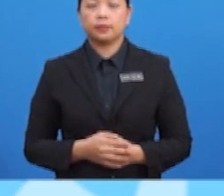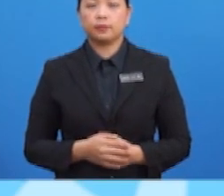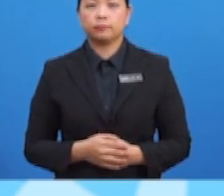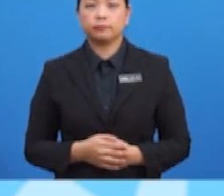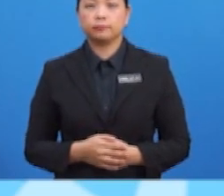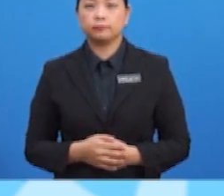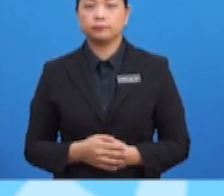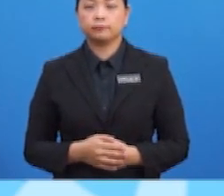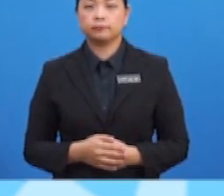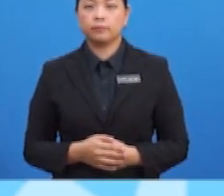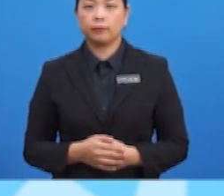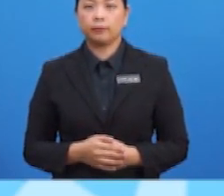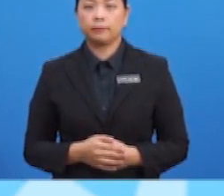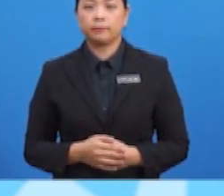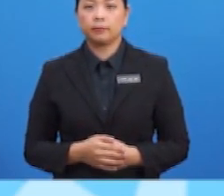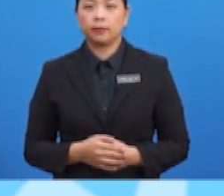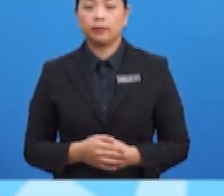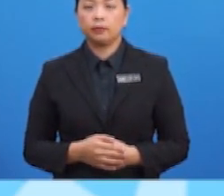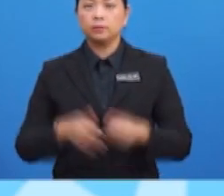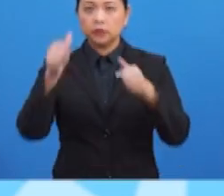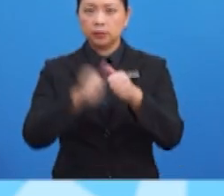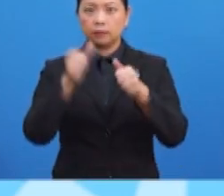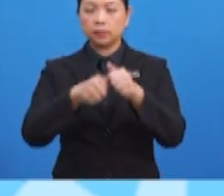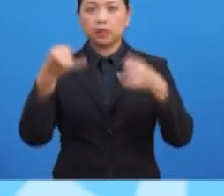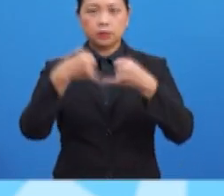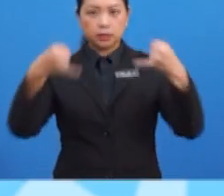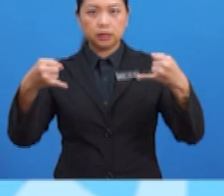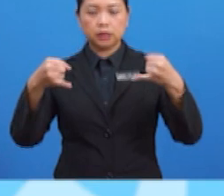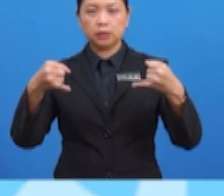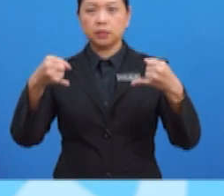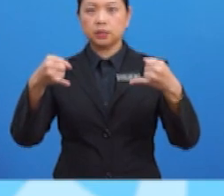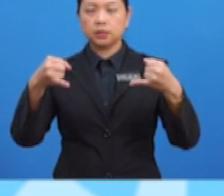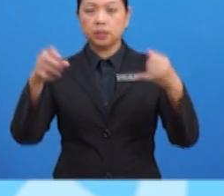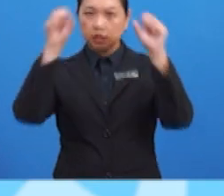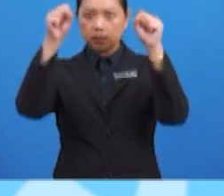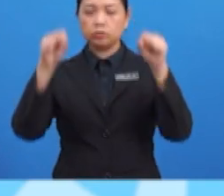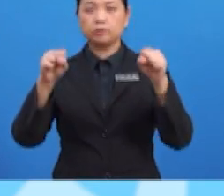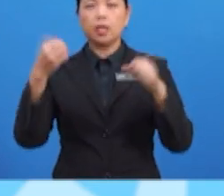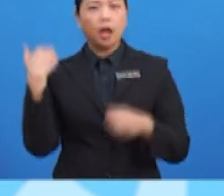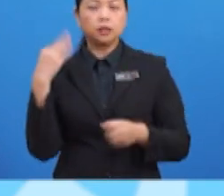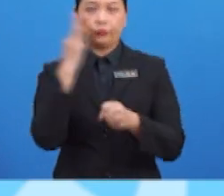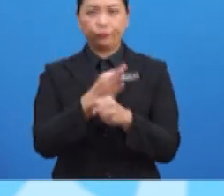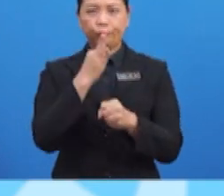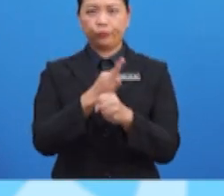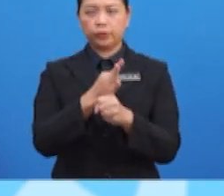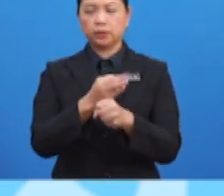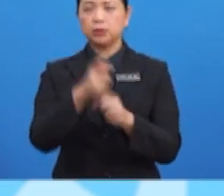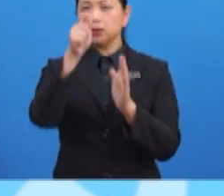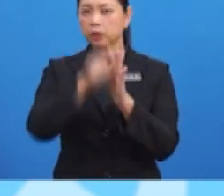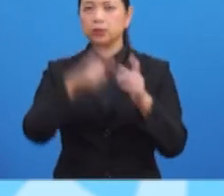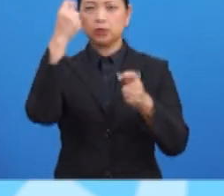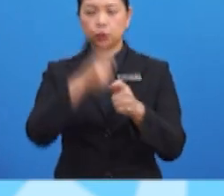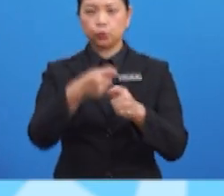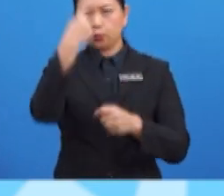pneumatik dan hidrolik. Setiap jenis sistem mempunyai fungsi tertentu yang diprogramkan